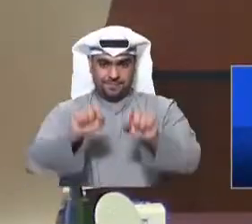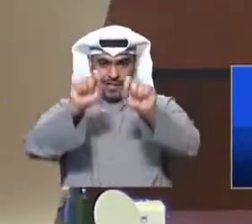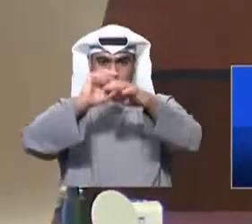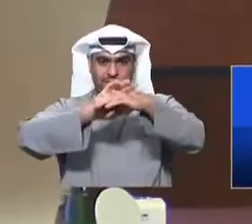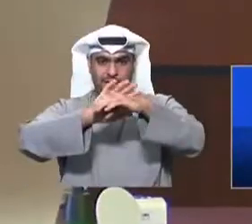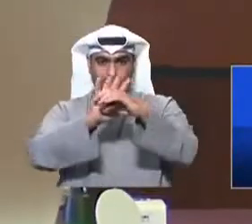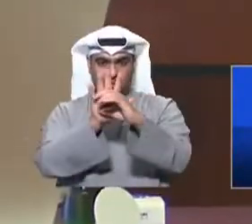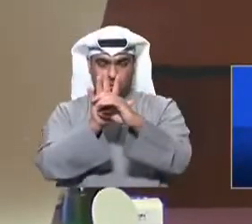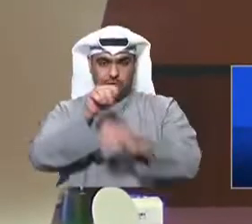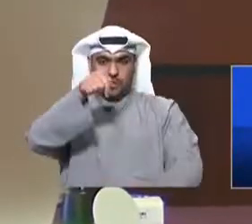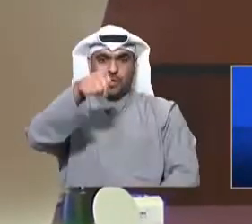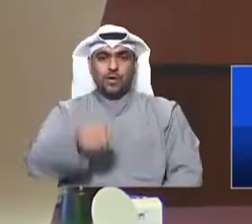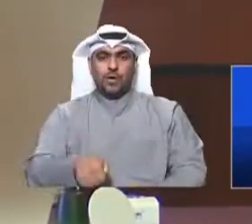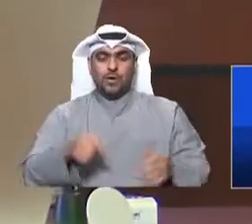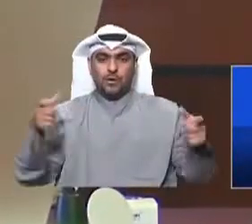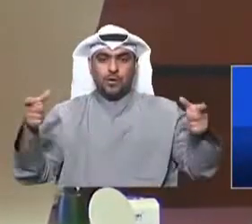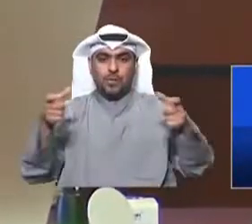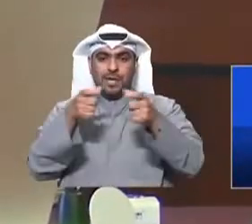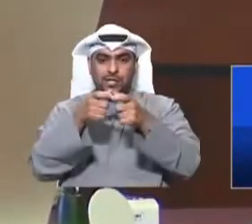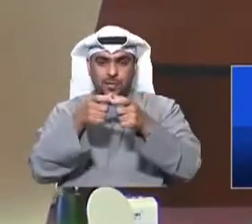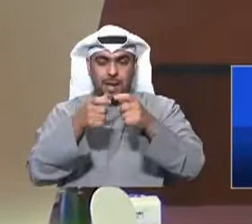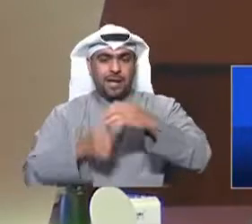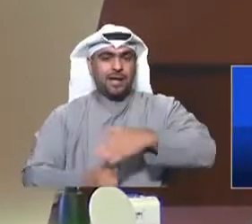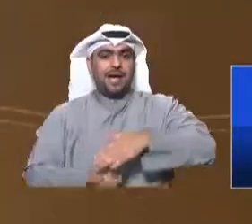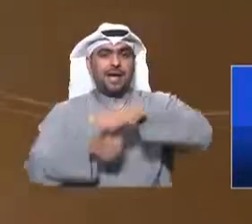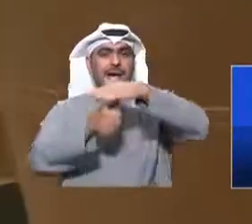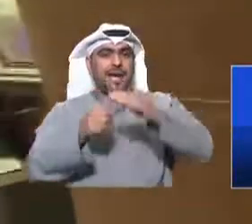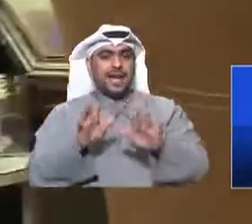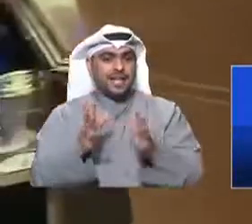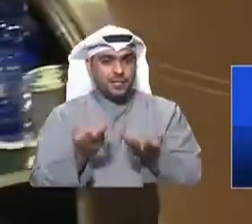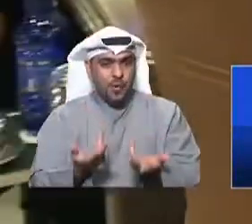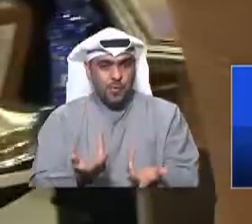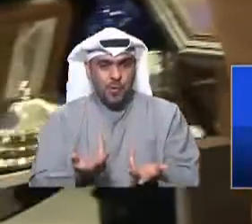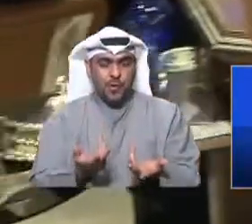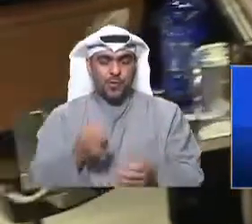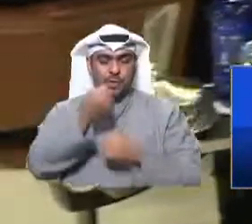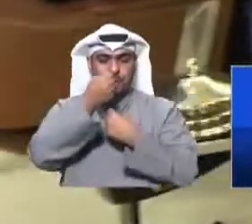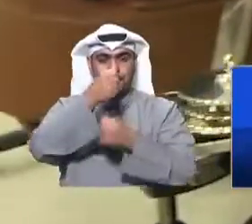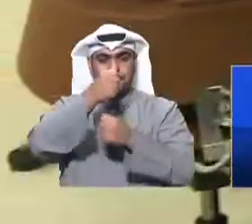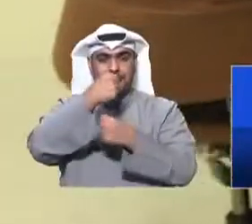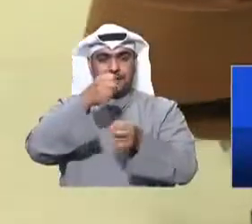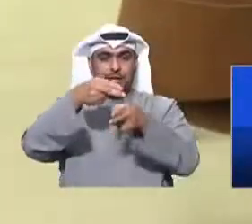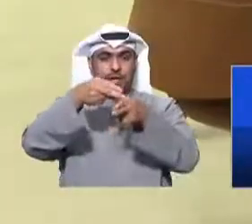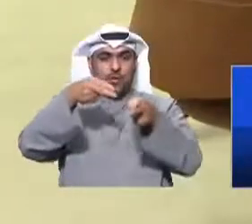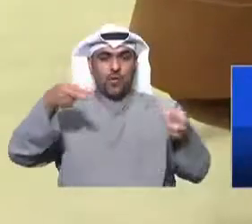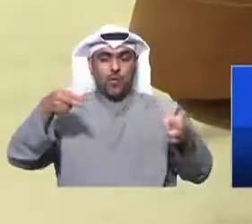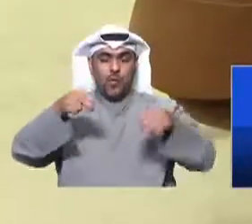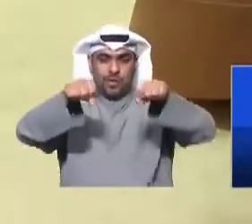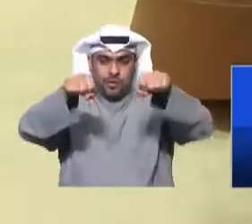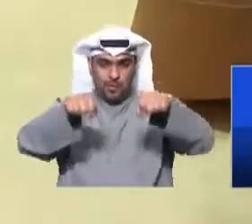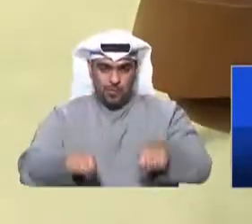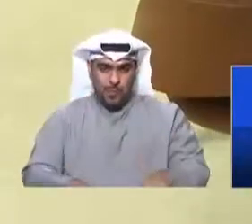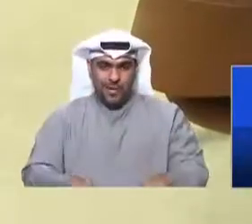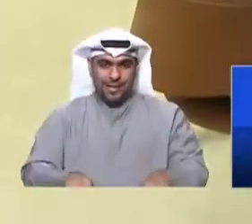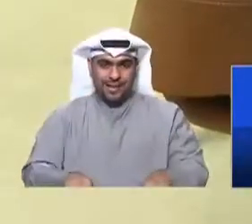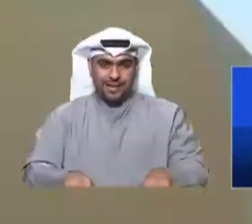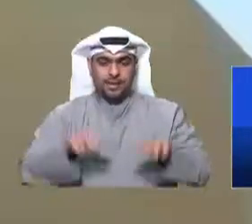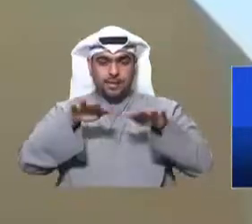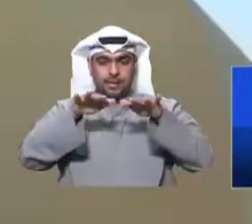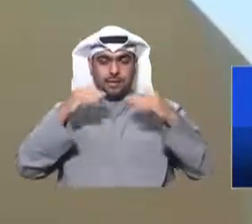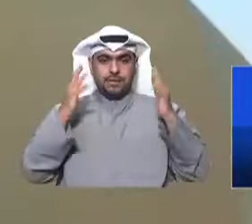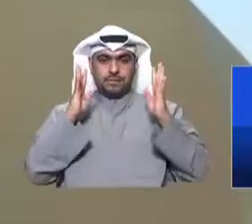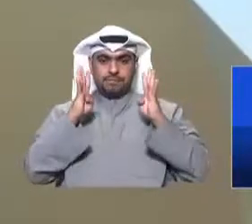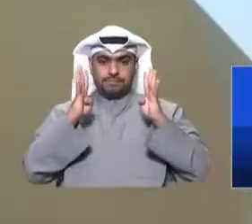السيف برئاسة المهندس أحمد المنفوحي مدير عام بلدية الكويت، وبحضور عدد من أعضاء اللجنة ممثلين عن الجهات